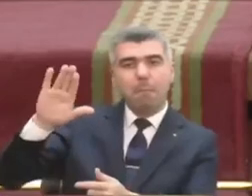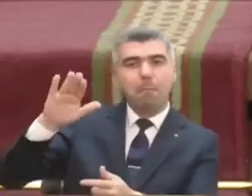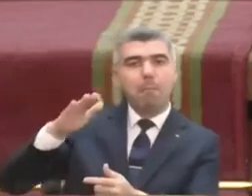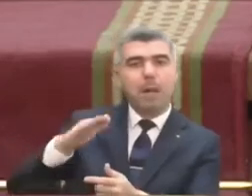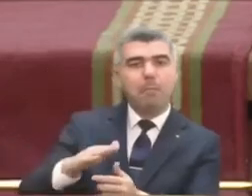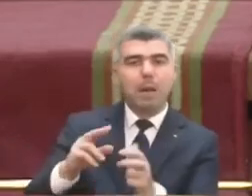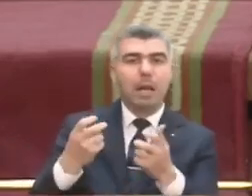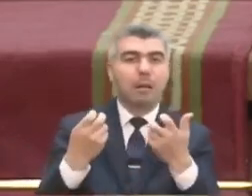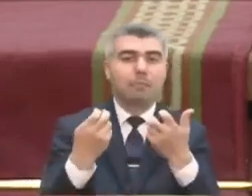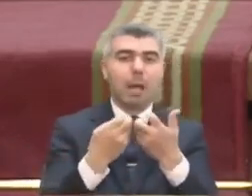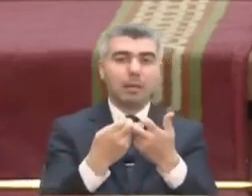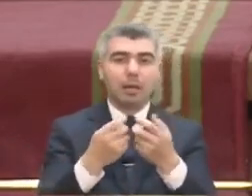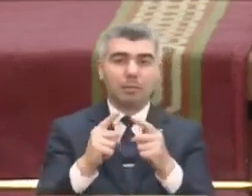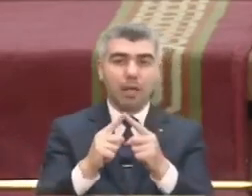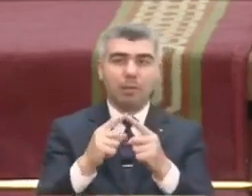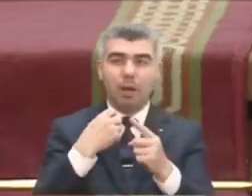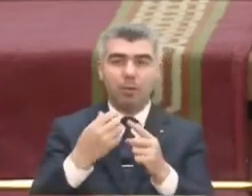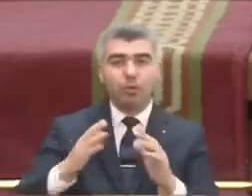مثلا